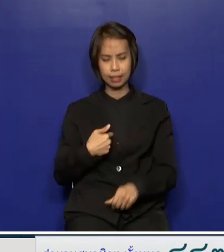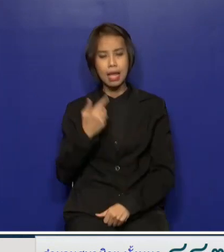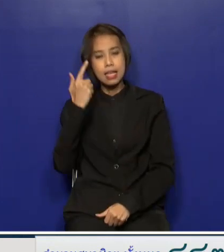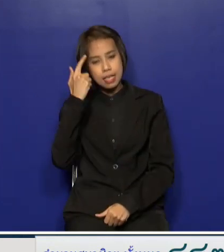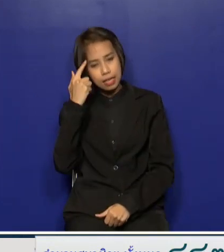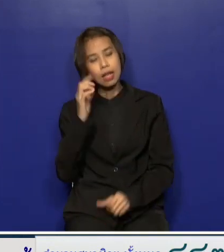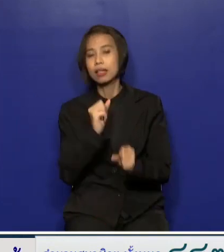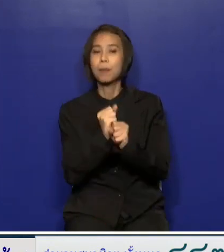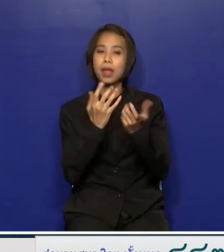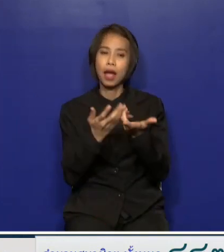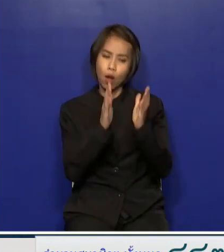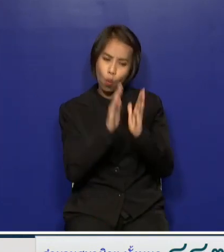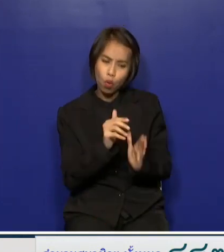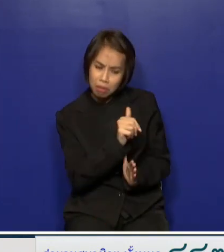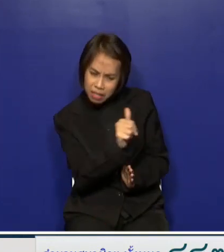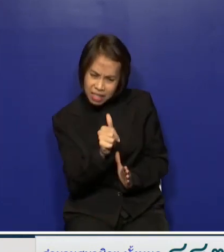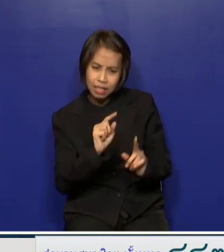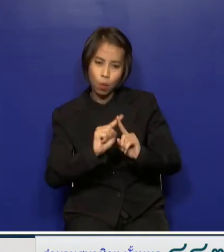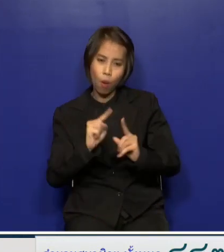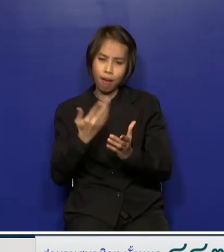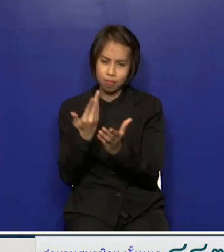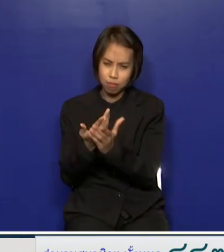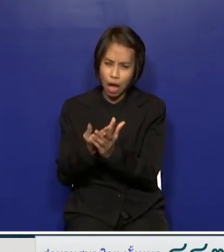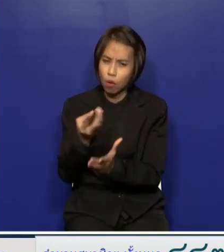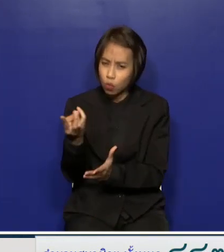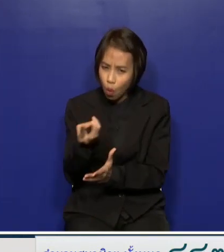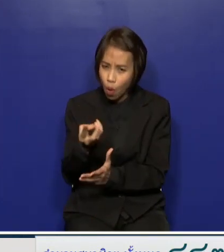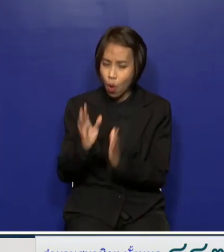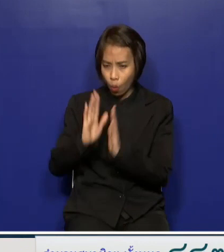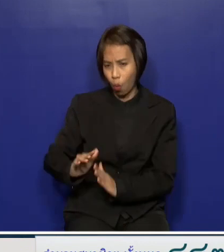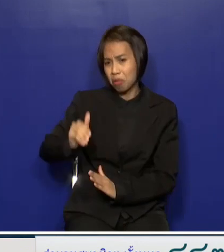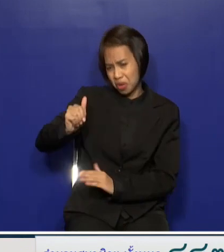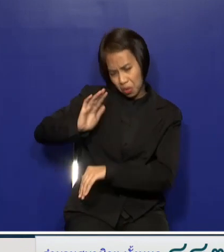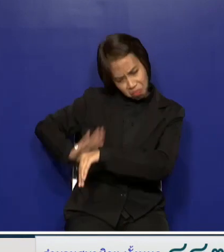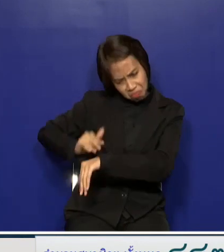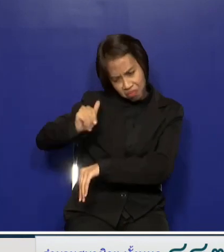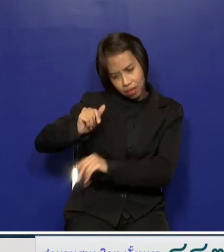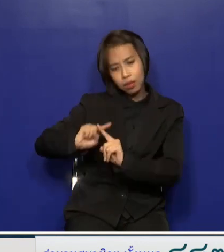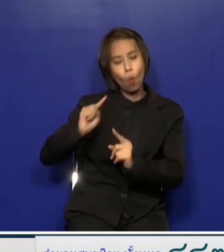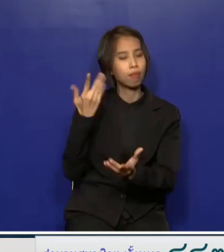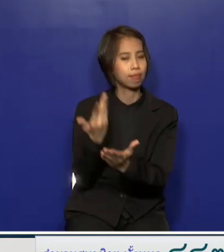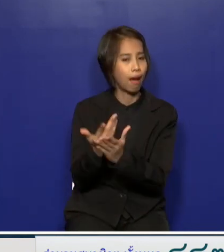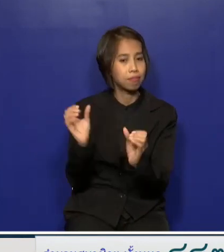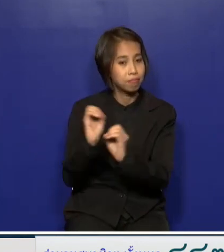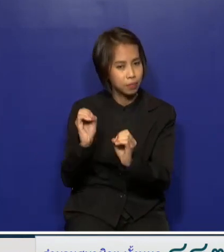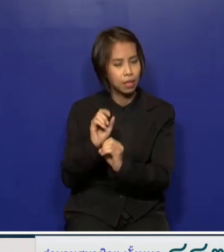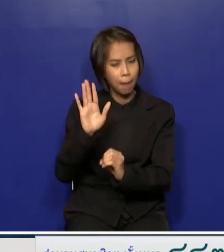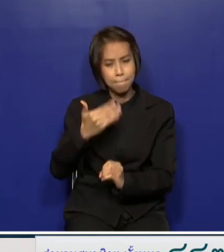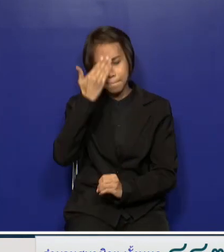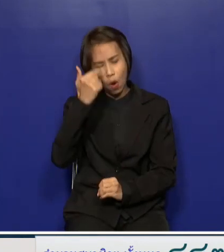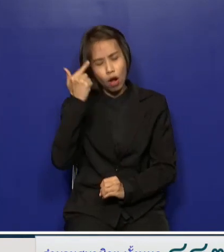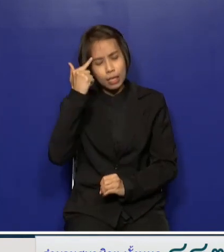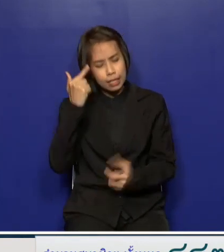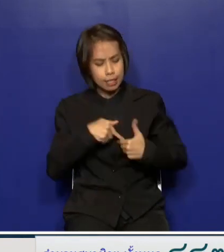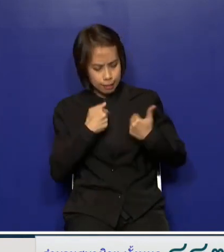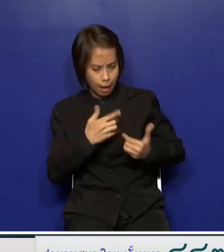ที่ไมมีทุนนะครัคนดี ๆ ที่มีความรู้ คามสามารถ แต่ไม่มีเงินนะครัเพระวาจะมาช่วยเหลอบานเมืองนะคร